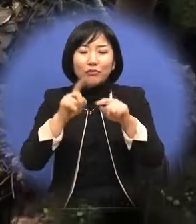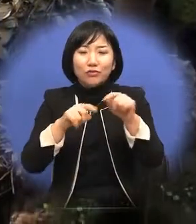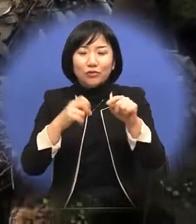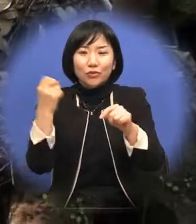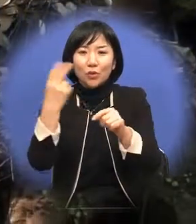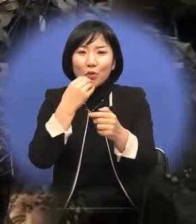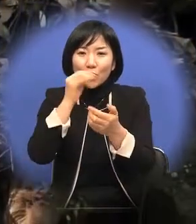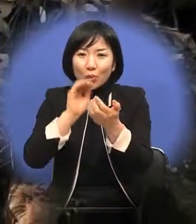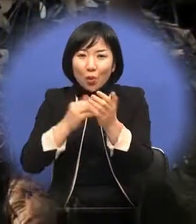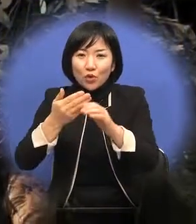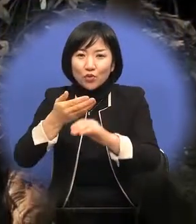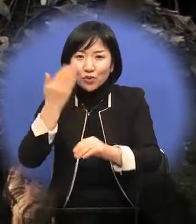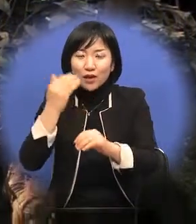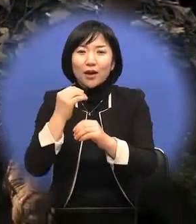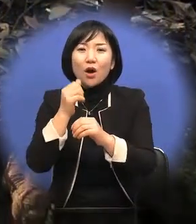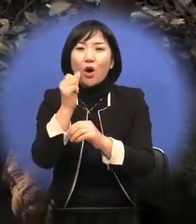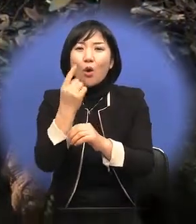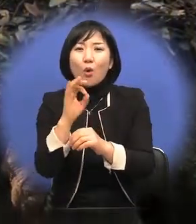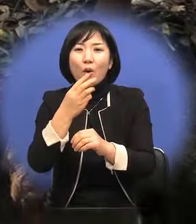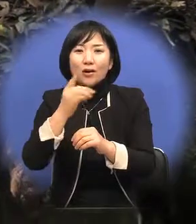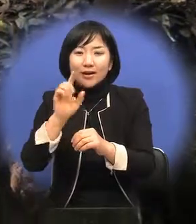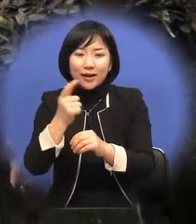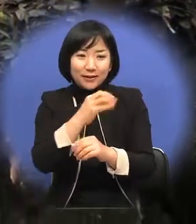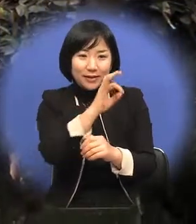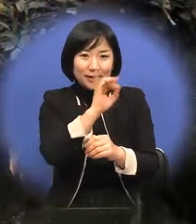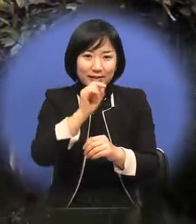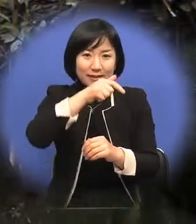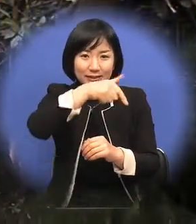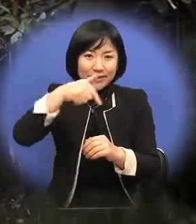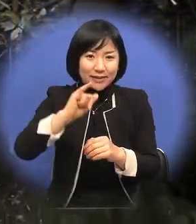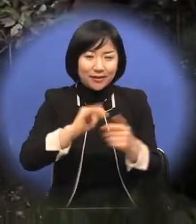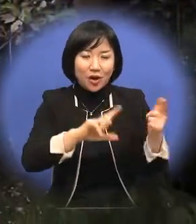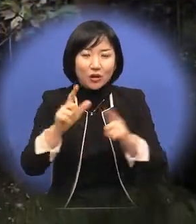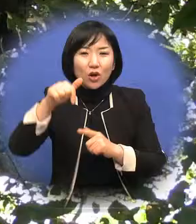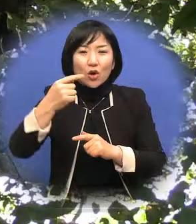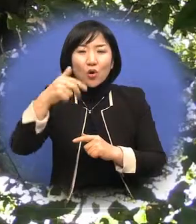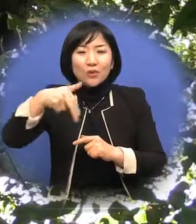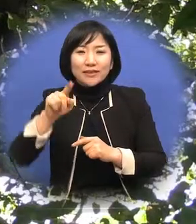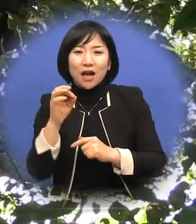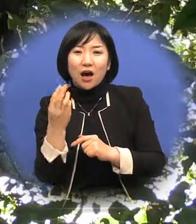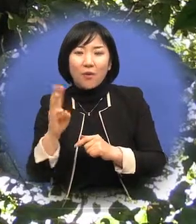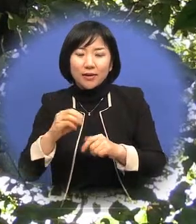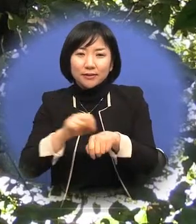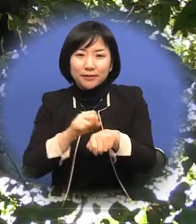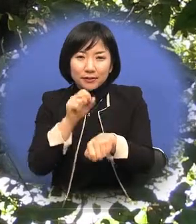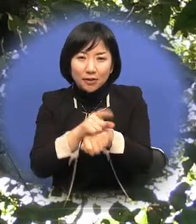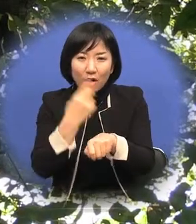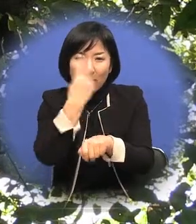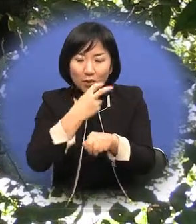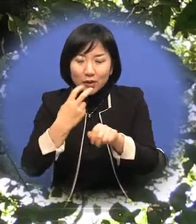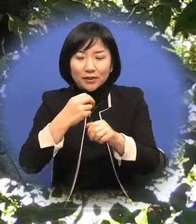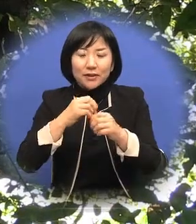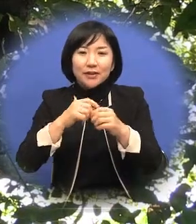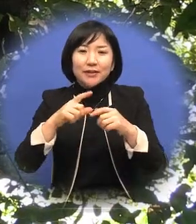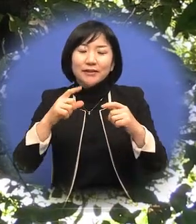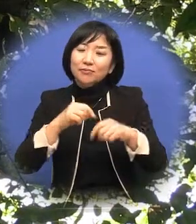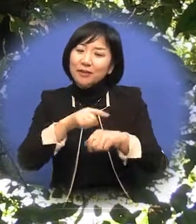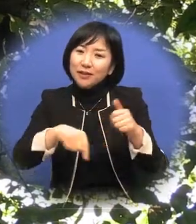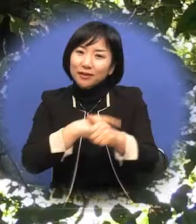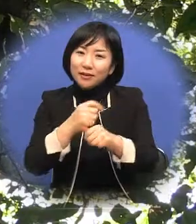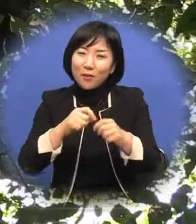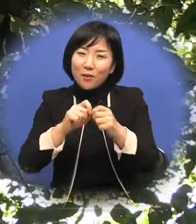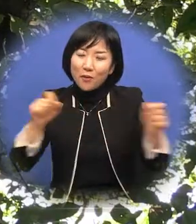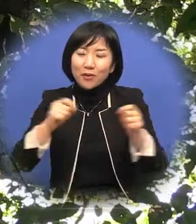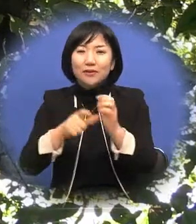나무와 돌 위에 활착한 콩란, 돌에 낀 이끼 등이 곧자왈의 특성과 보존 상태, 장구한 세월을